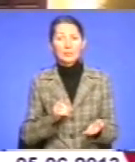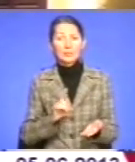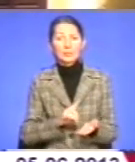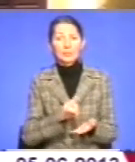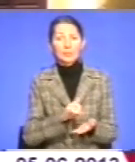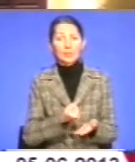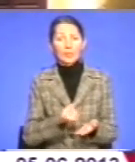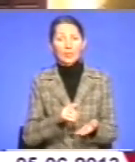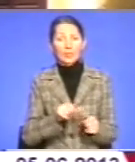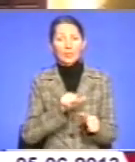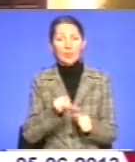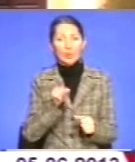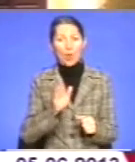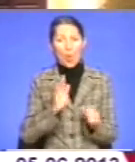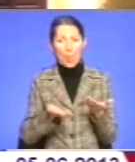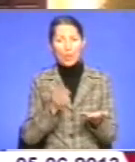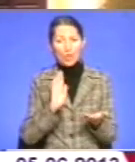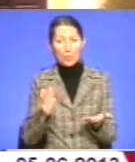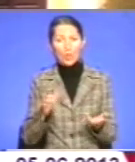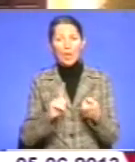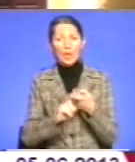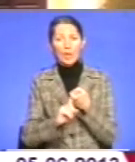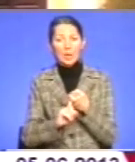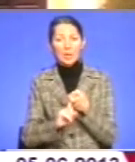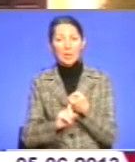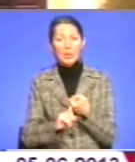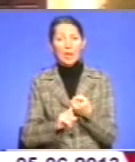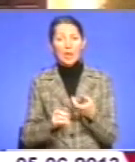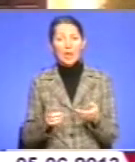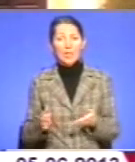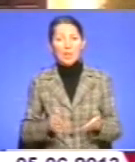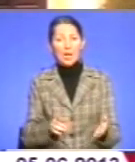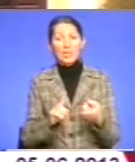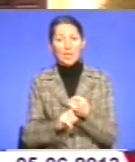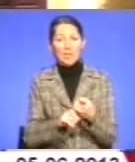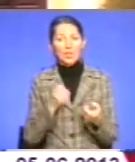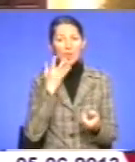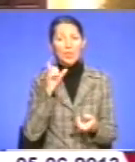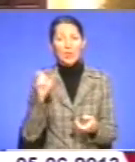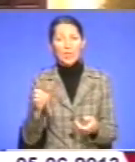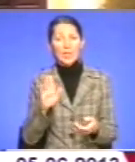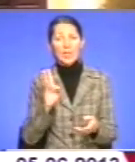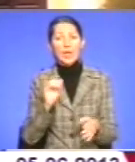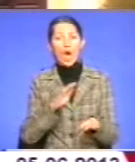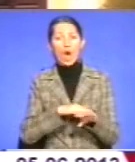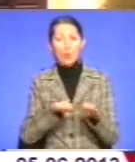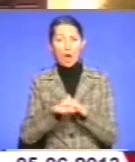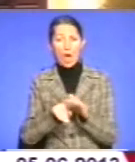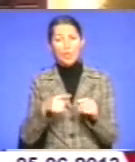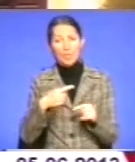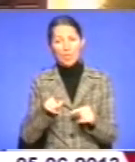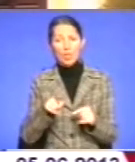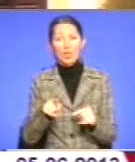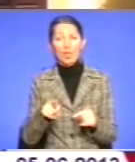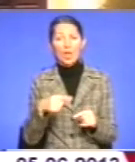Крім того, може бути контактний шлях зараження, це коли в людини на руках чи на інших